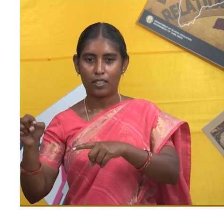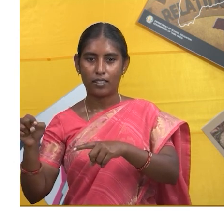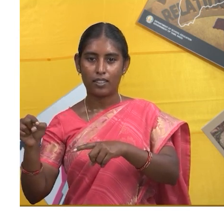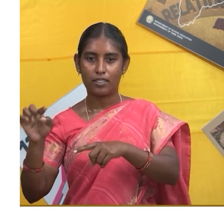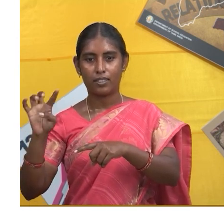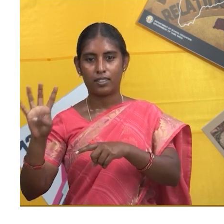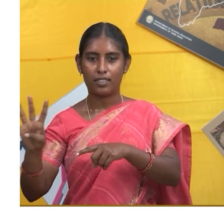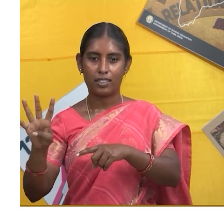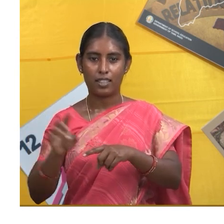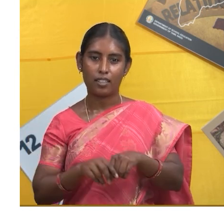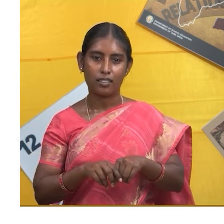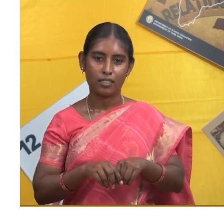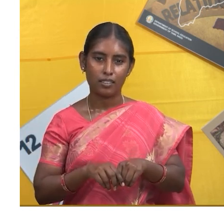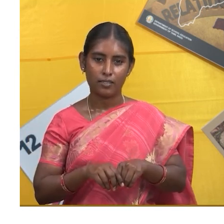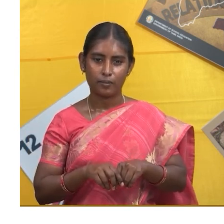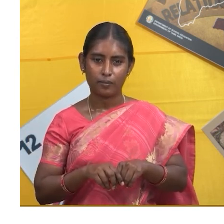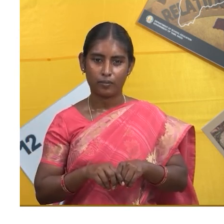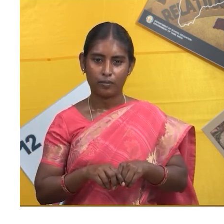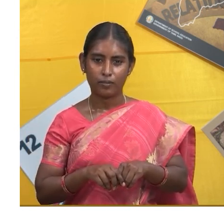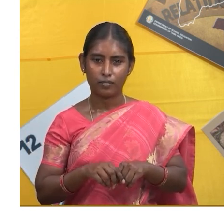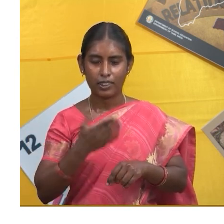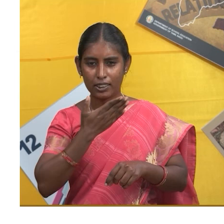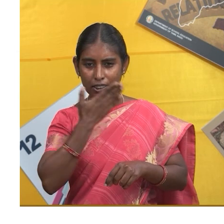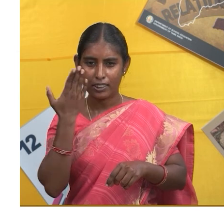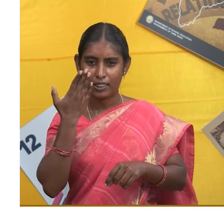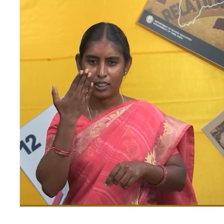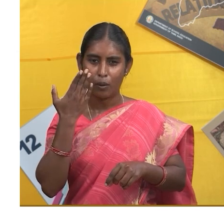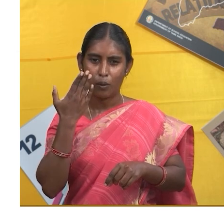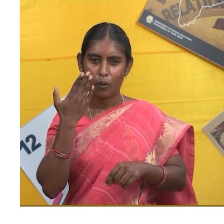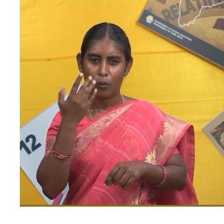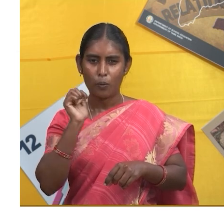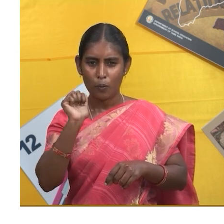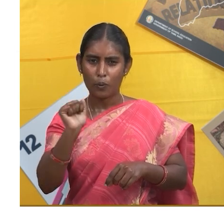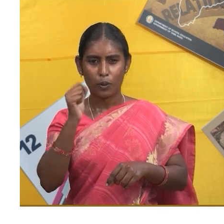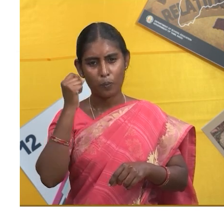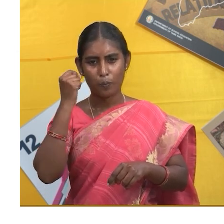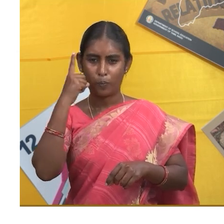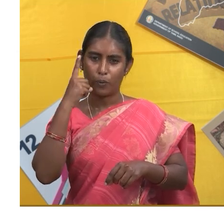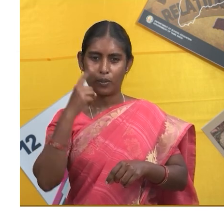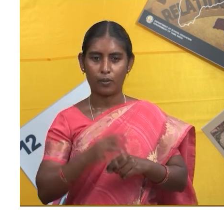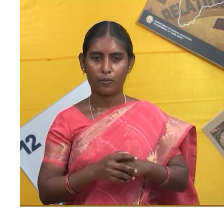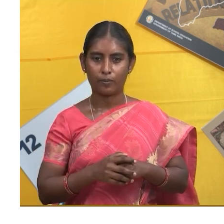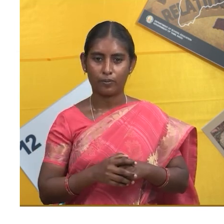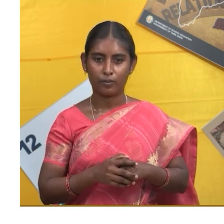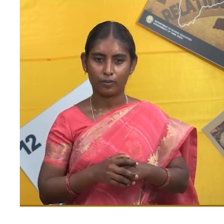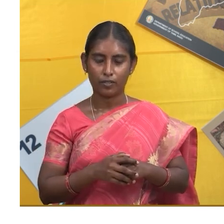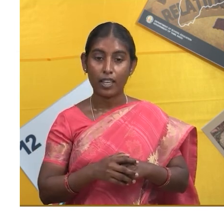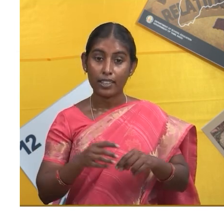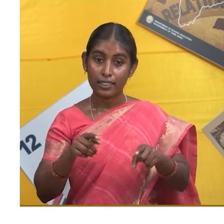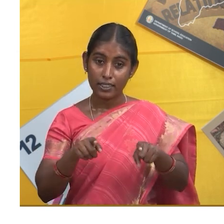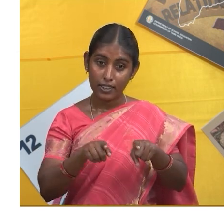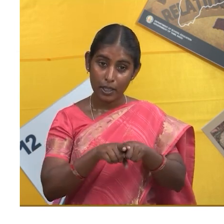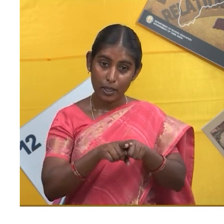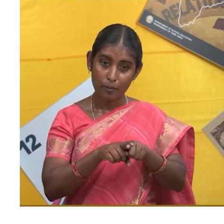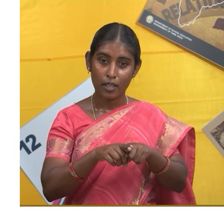p, a minus p into a plus p. இந்த któ் நென் கொண்டு இந்த இப்பு பு இலனலனா a minus p powiedział a plus p. அப்பு phrases psiனாது